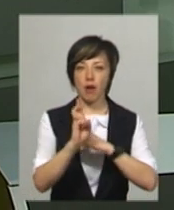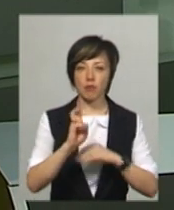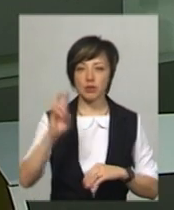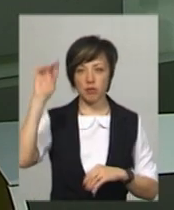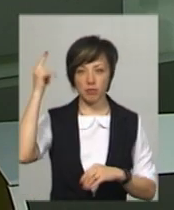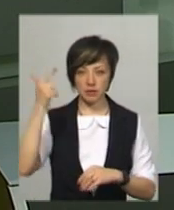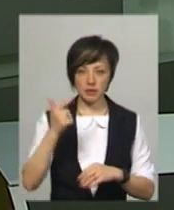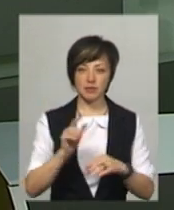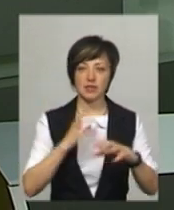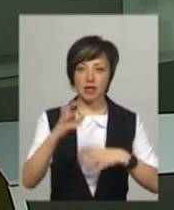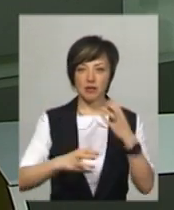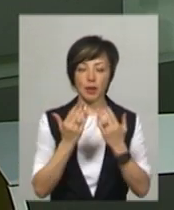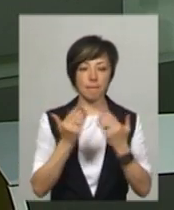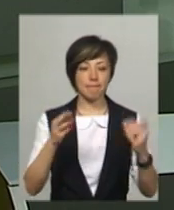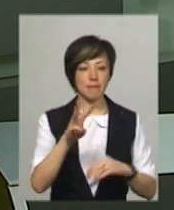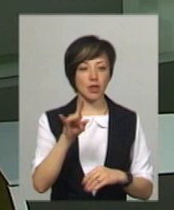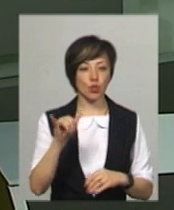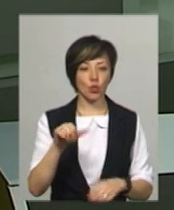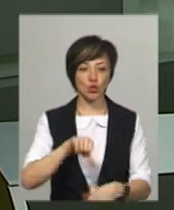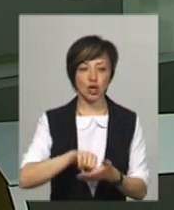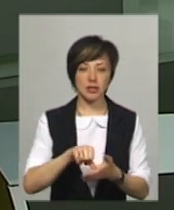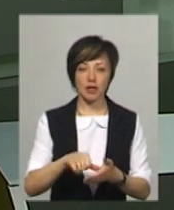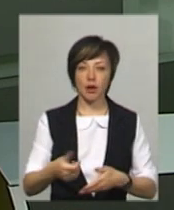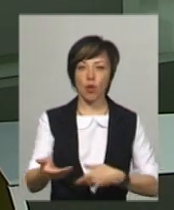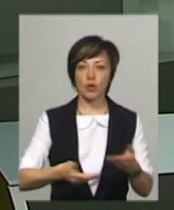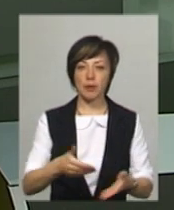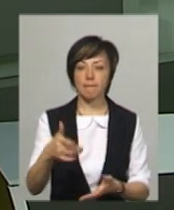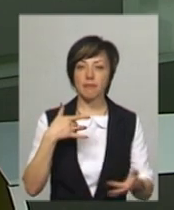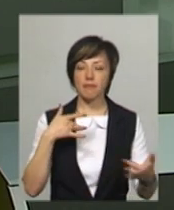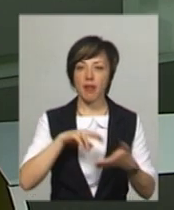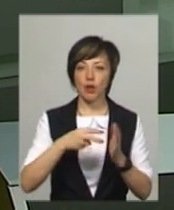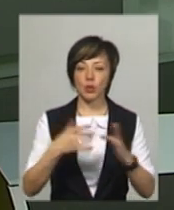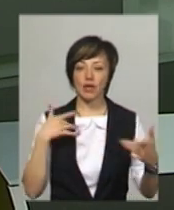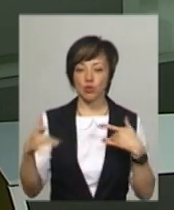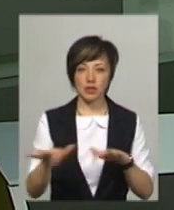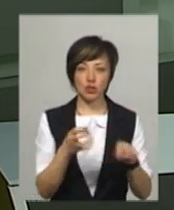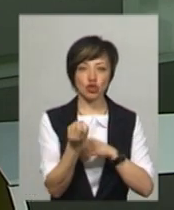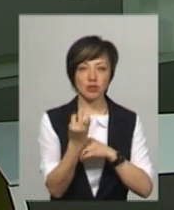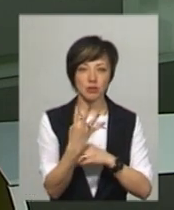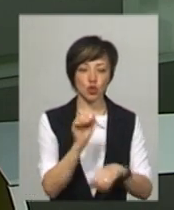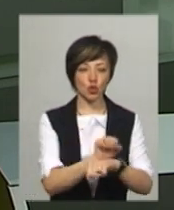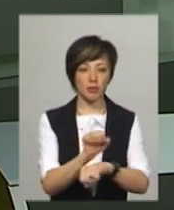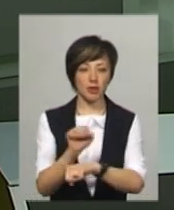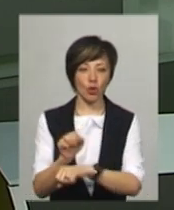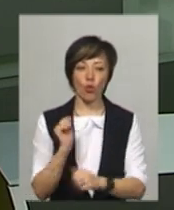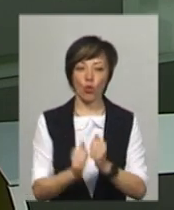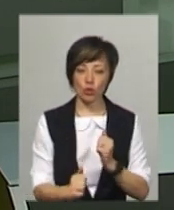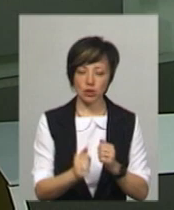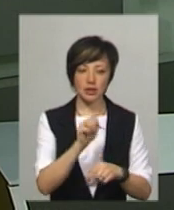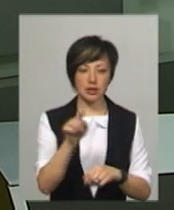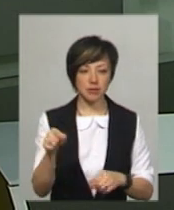Христа Царя Всесвіту, що на Проспекті Миру. Учасники ходи планують театралізоване дійство із 14 зупинками, кожна з